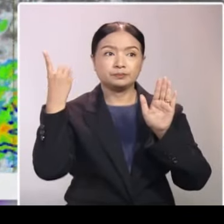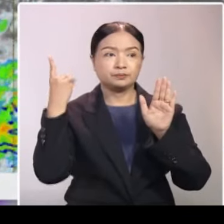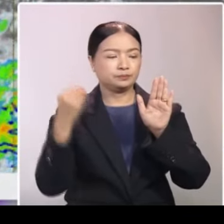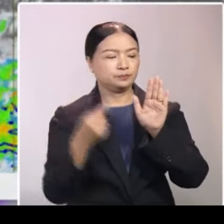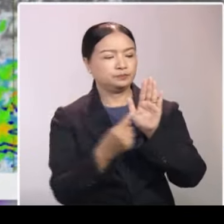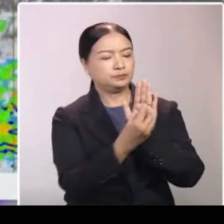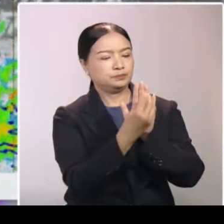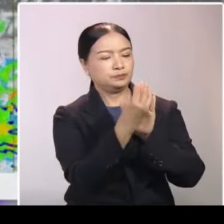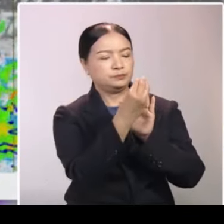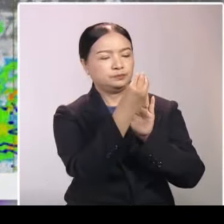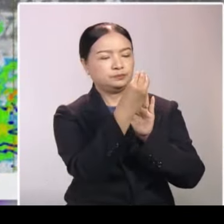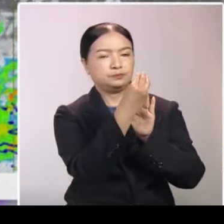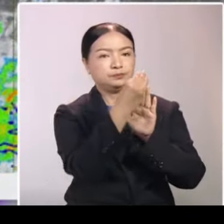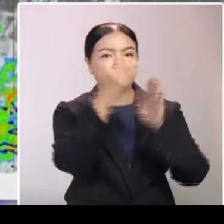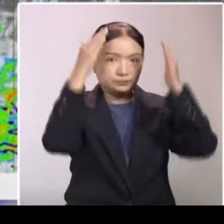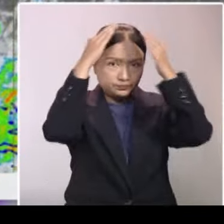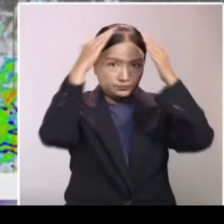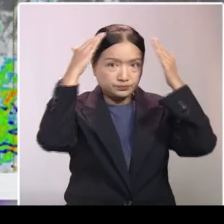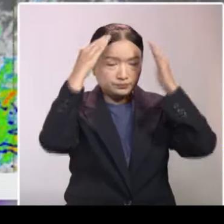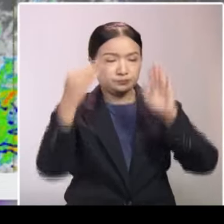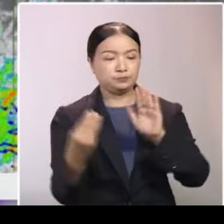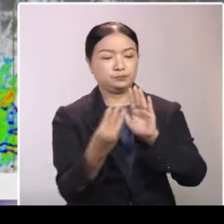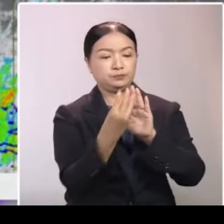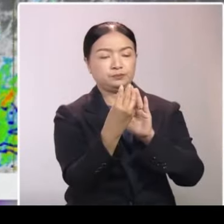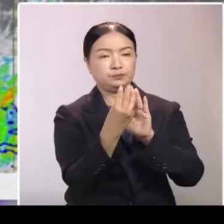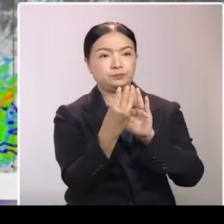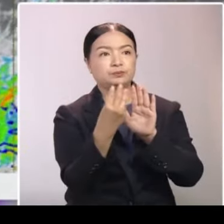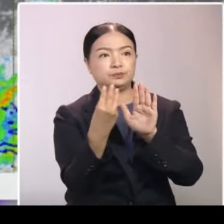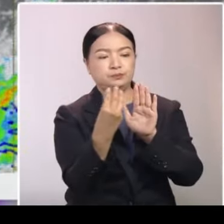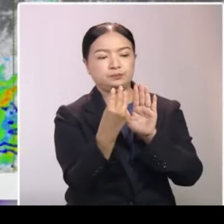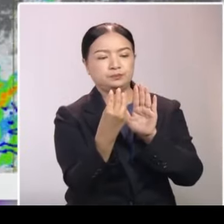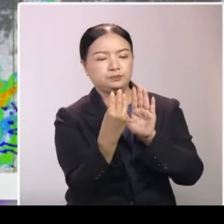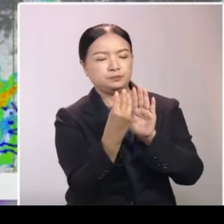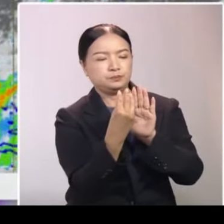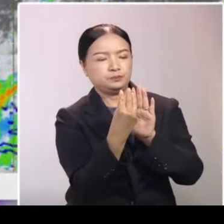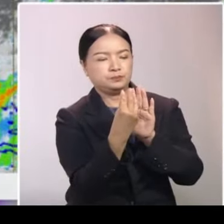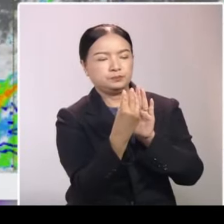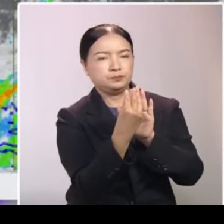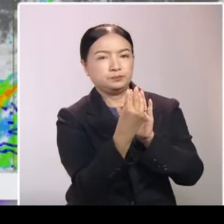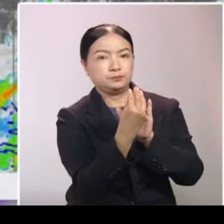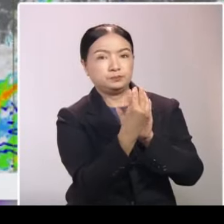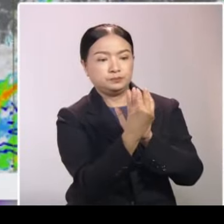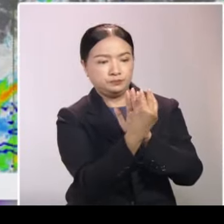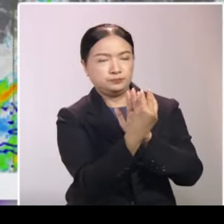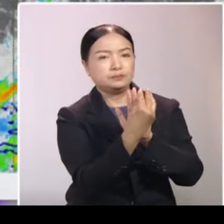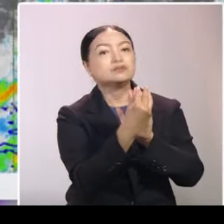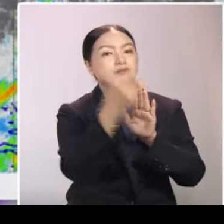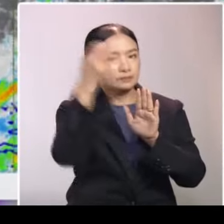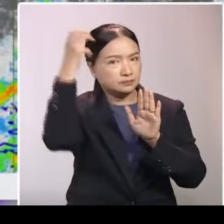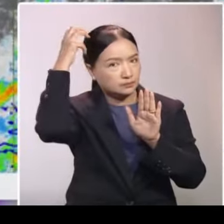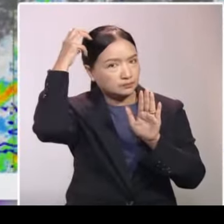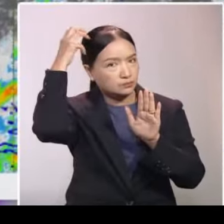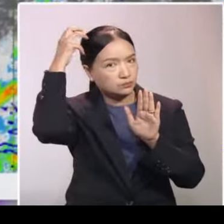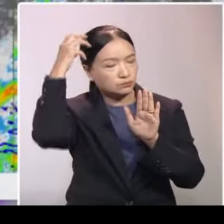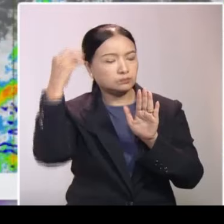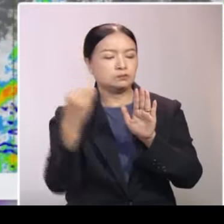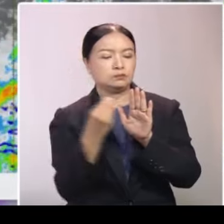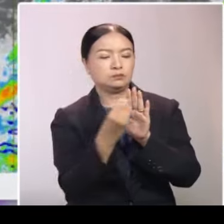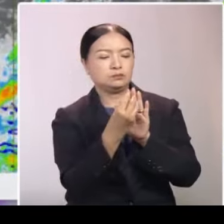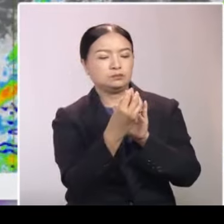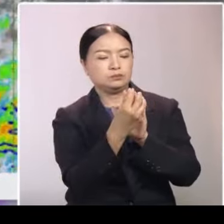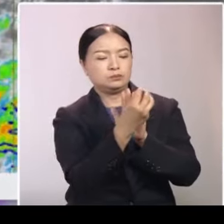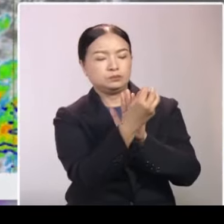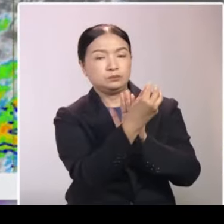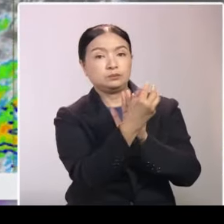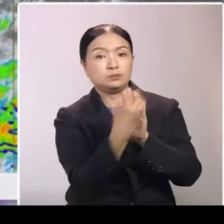แถวๆเวียดนามอยู่เลยแต่ว่าตอนนี้เริ่มเคลื่อนเข้ามาใกล้ไทยและเริ่มเข้ามาอยู่ที่สปปลาวแล้วก็มีบางส่วน